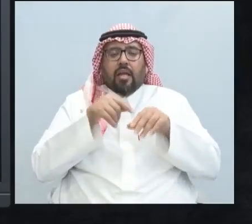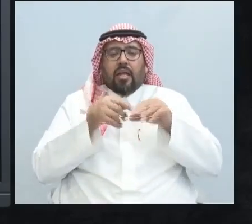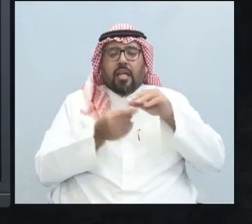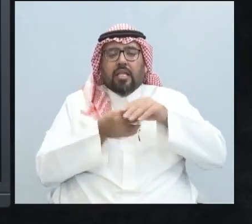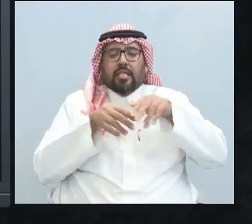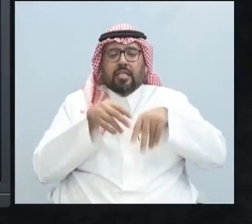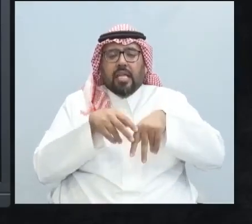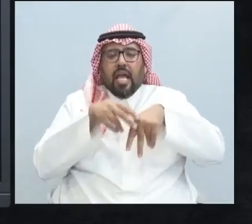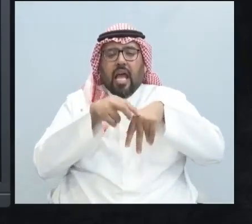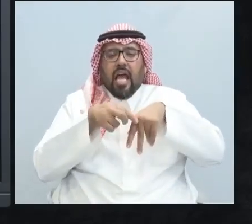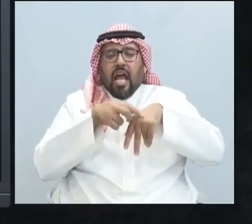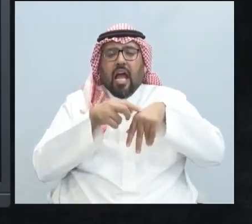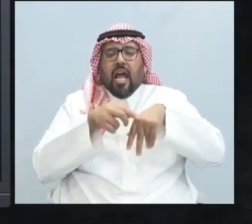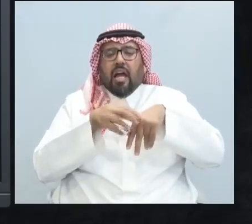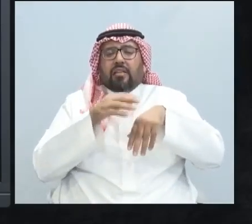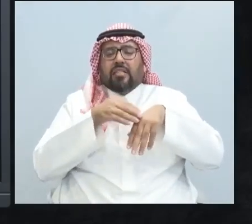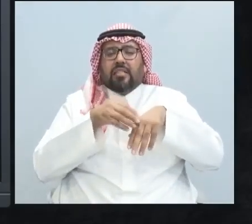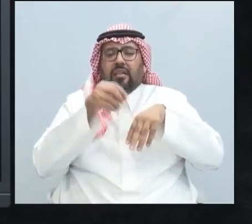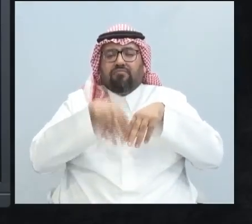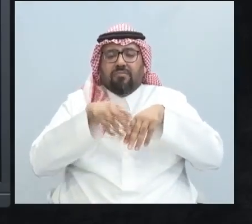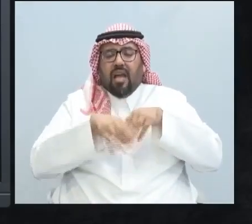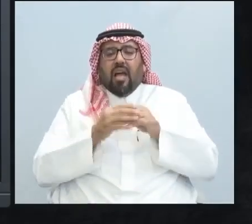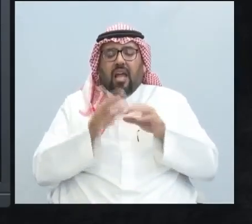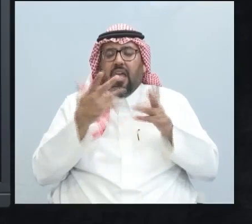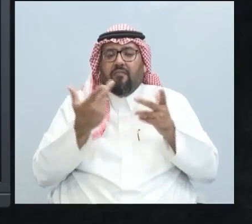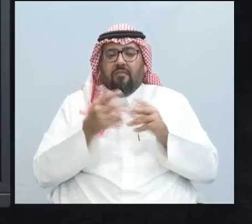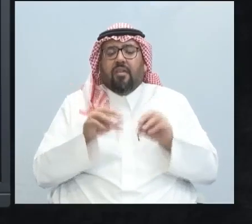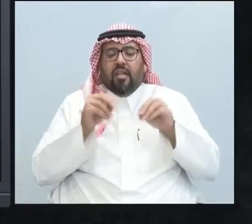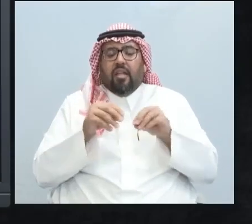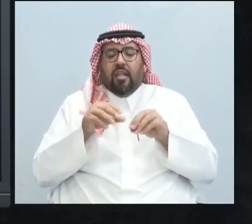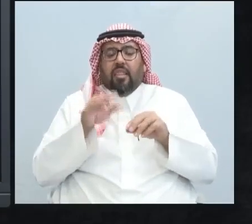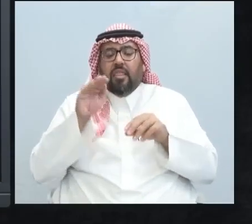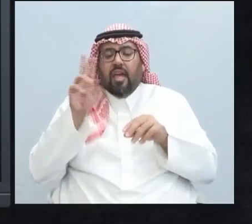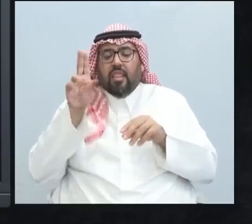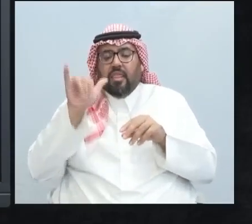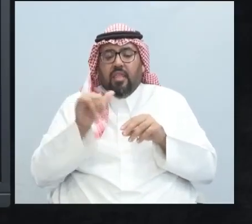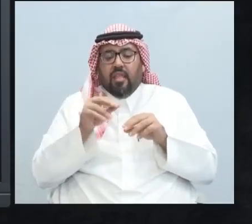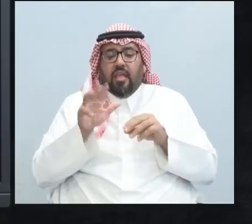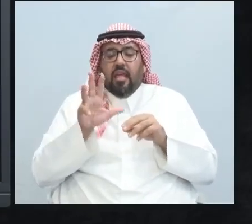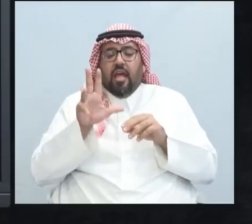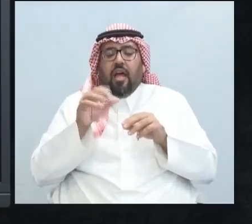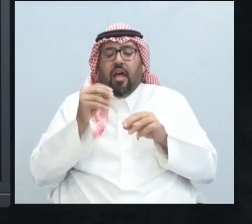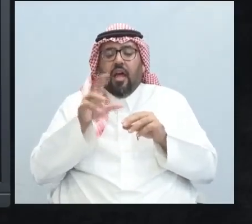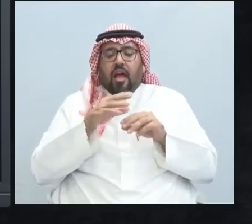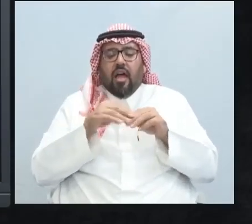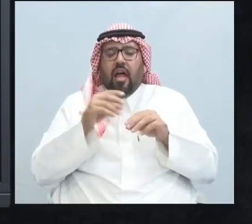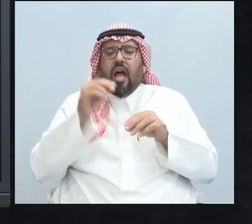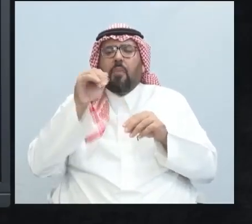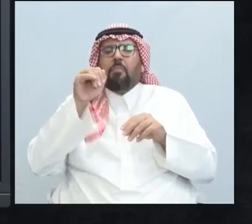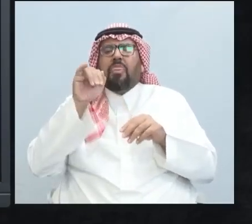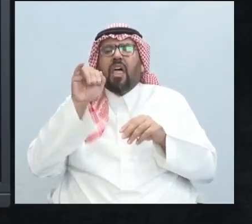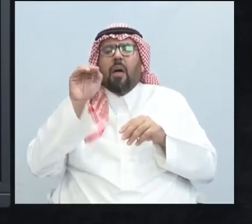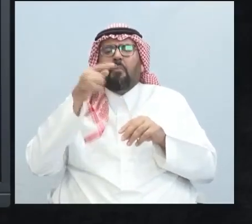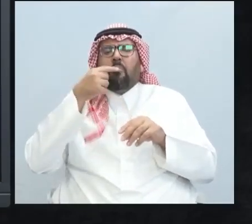المنويه الحيوانات المنويه كانت تواجه هذا التحدي من خلال ماذا من خلال افراز ماده قلويه تخفف الحفظ في